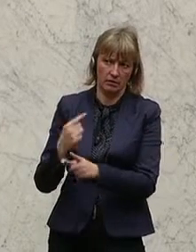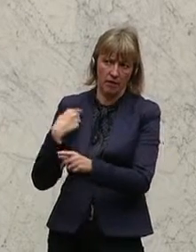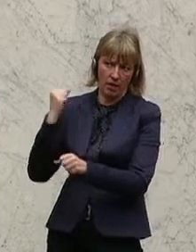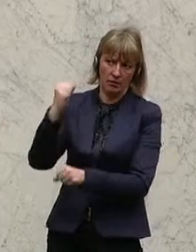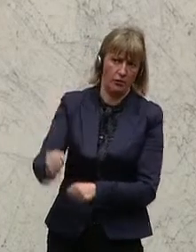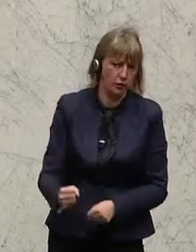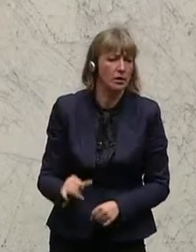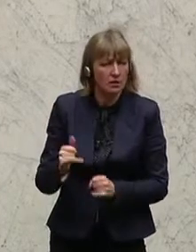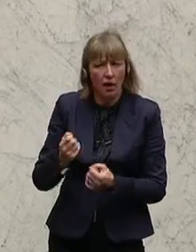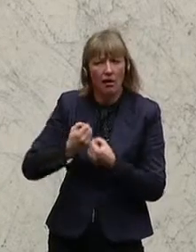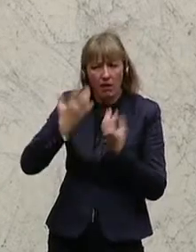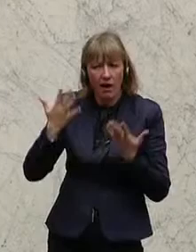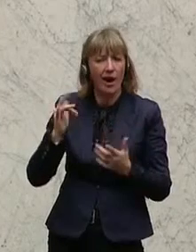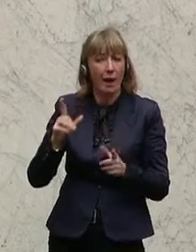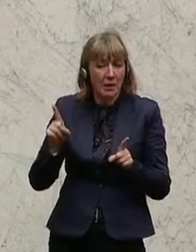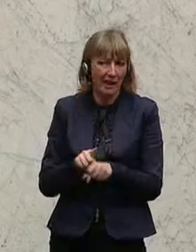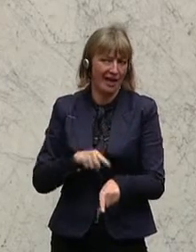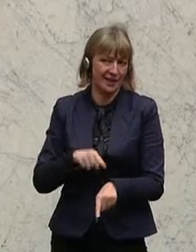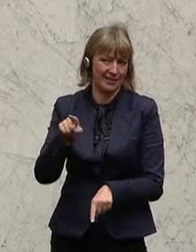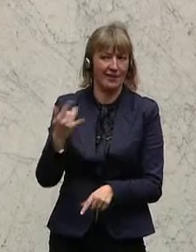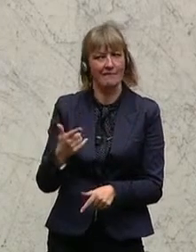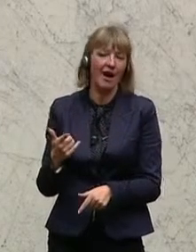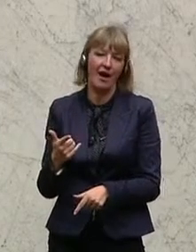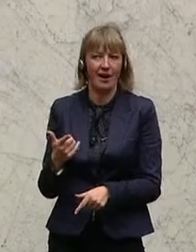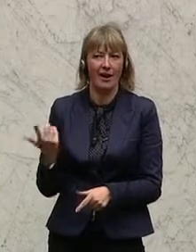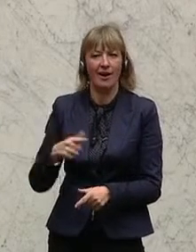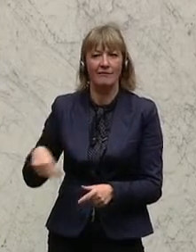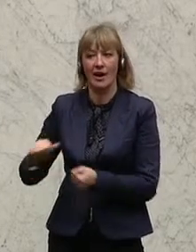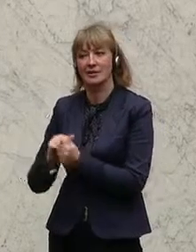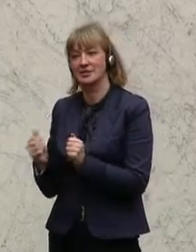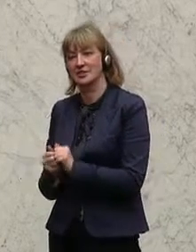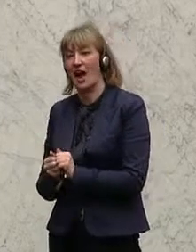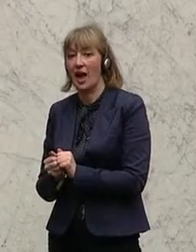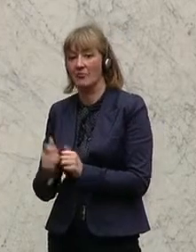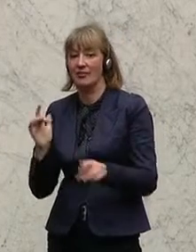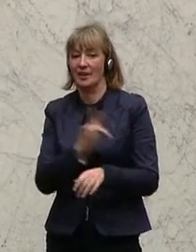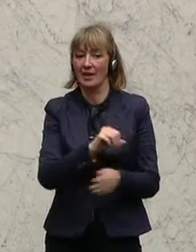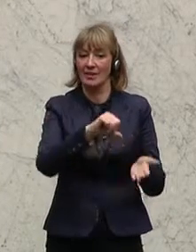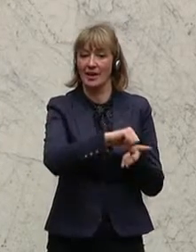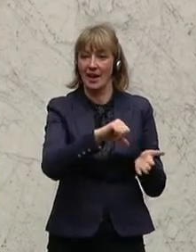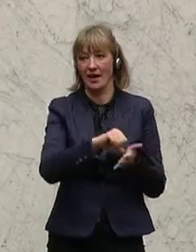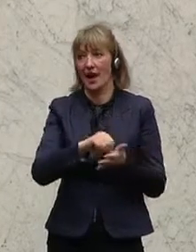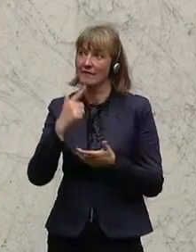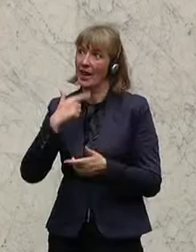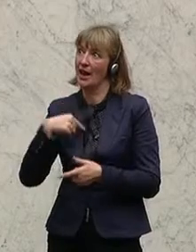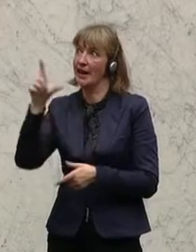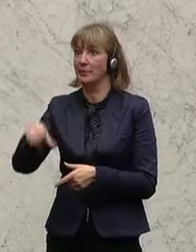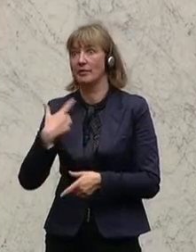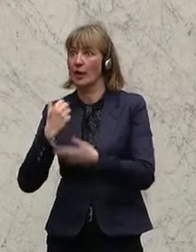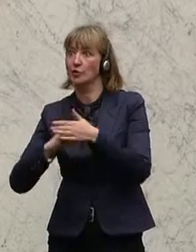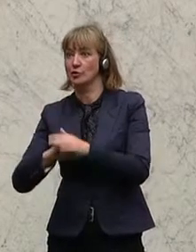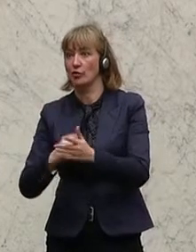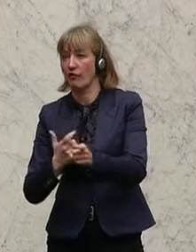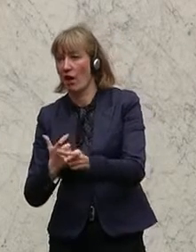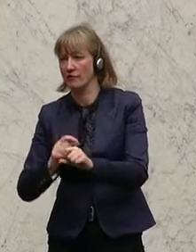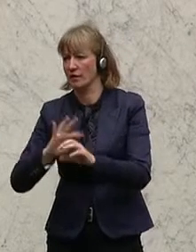ja unbestritten. Aber zugleich war er der Liebling derer im Kampf gegen den Iran und wurde unterstützt mit Waffen und mit Geld und